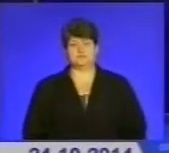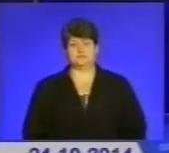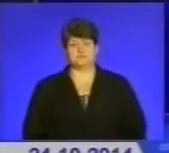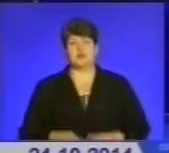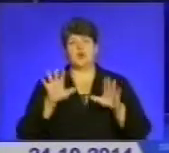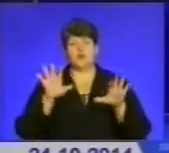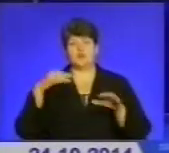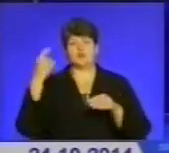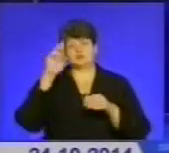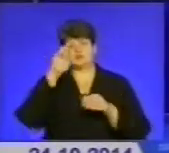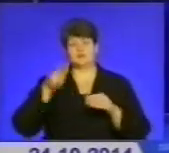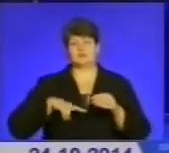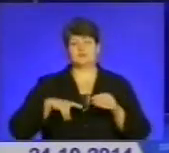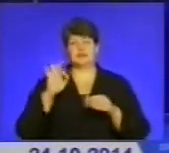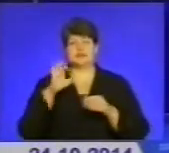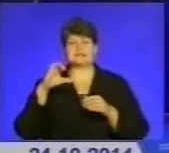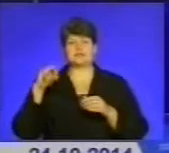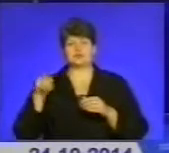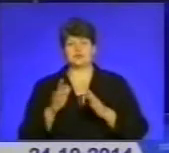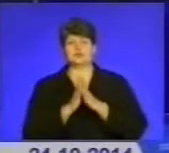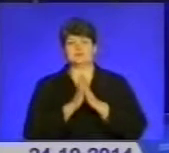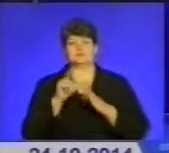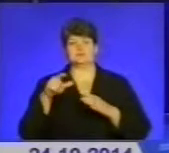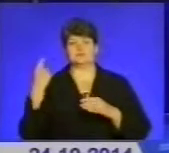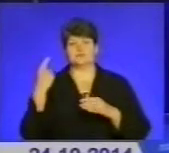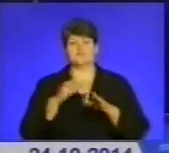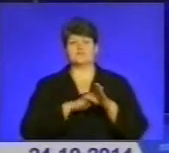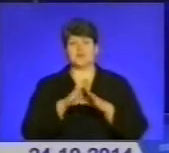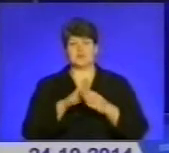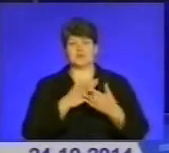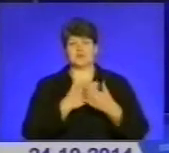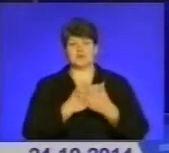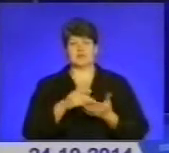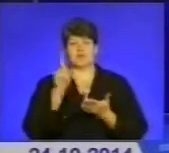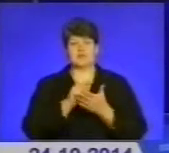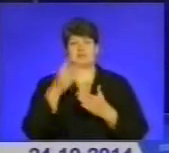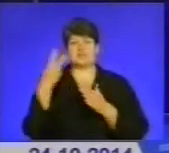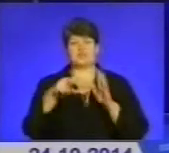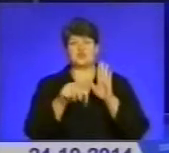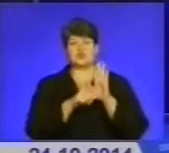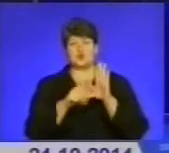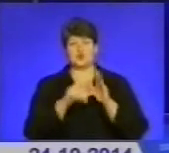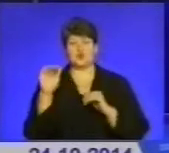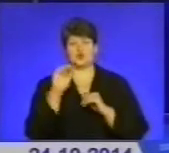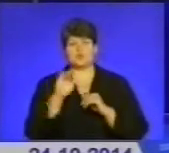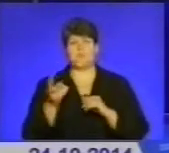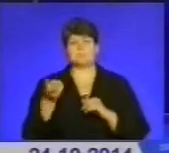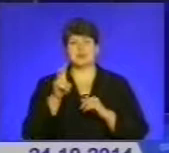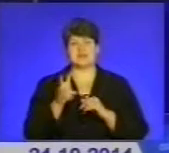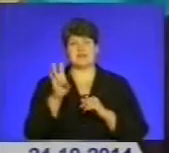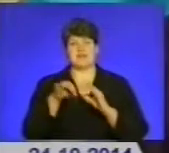Голова обласної державної адміністрації Олег Сорутюк закликає жителів краю виконати громадянський обов'язок 26 жовтня прийти на